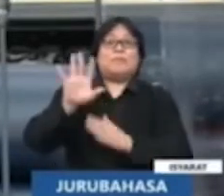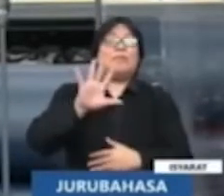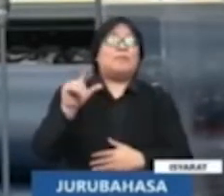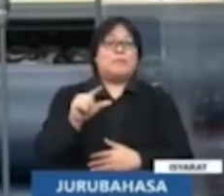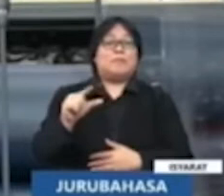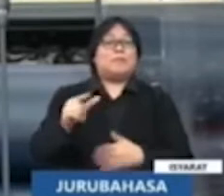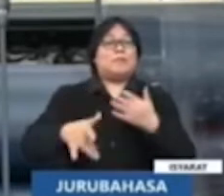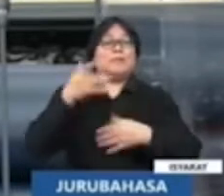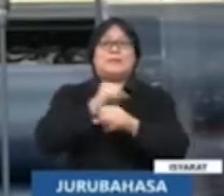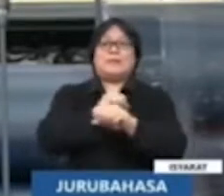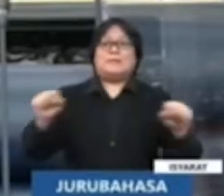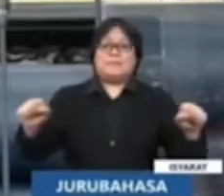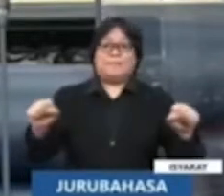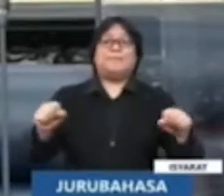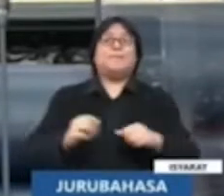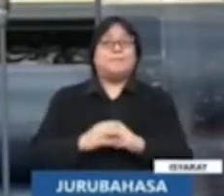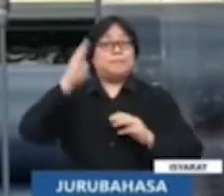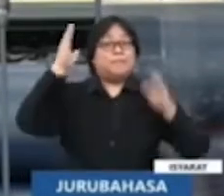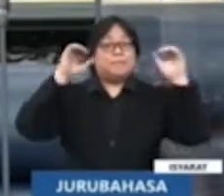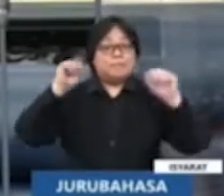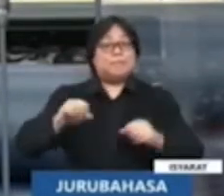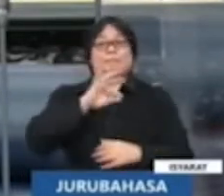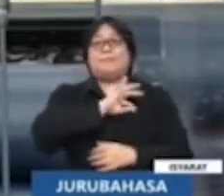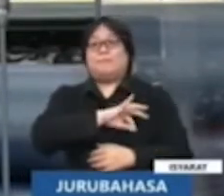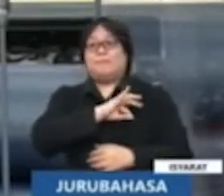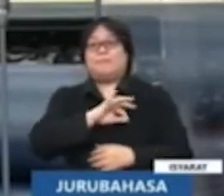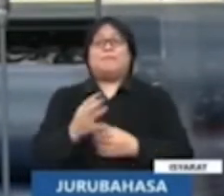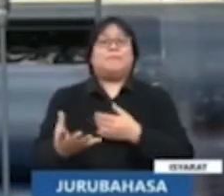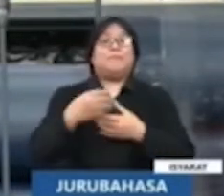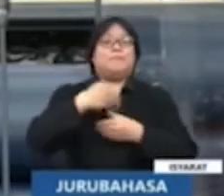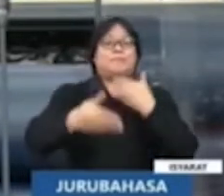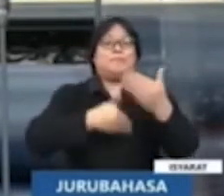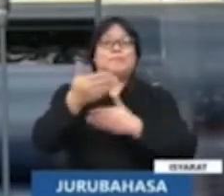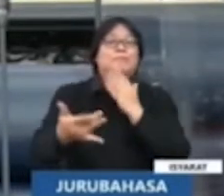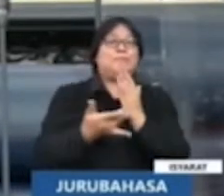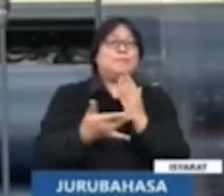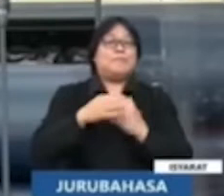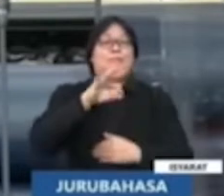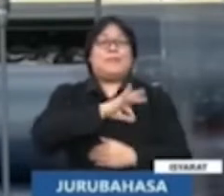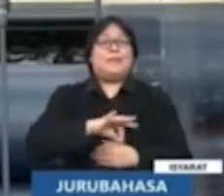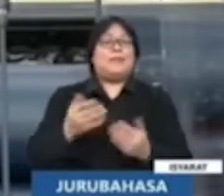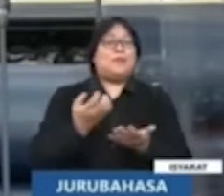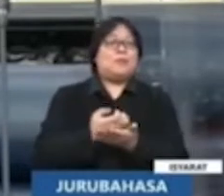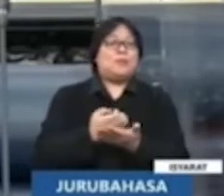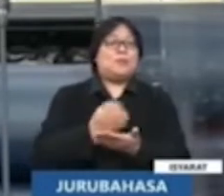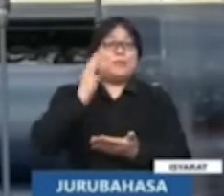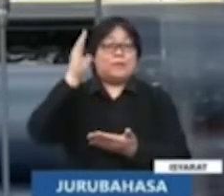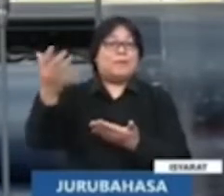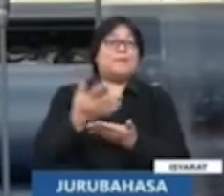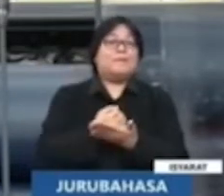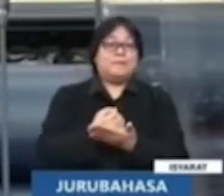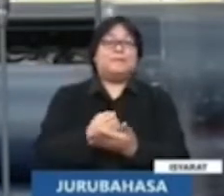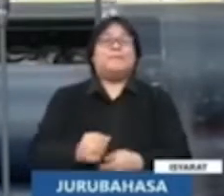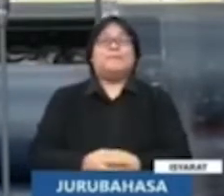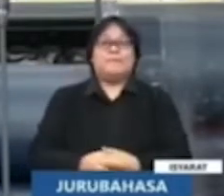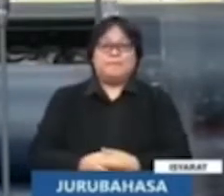5G tersedia seawal mungkin supaya Malaysia dapat memanfaatkan kemajuan teknologi dan faedah ekonomi yang bakal diperolehi